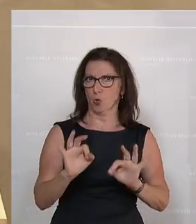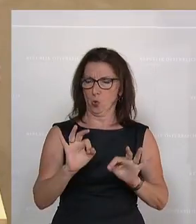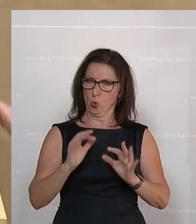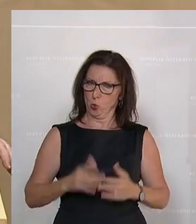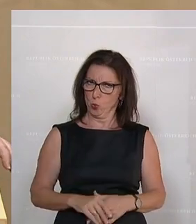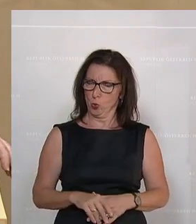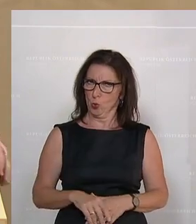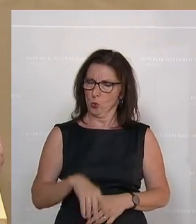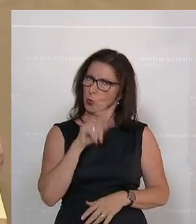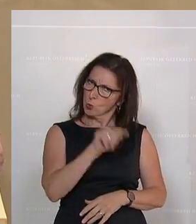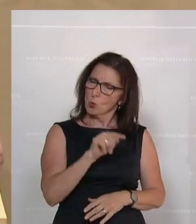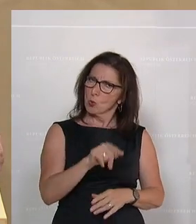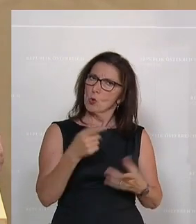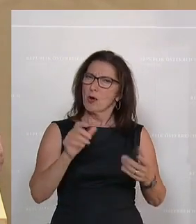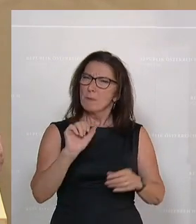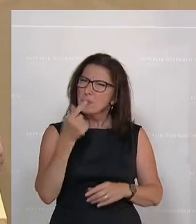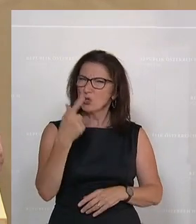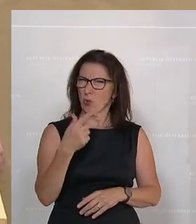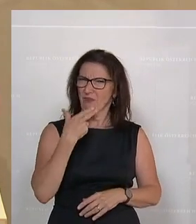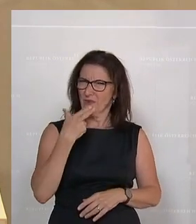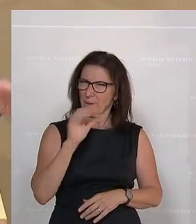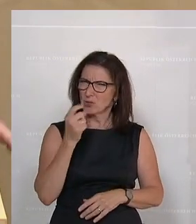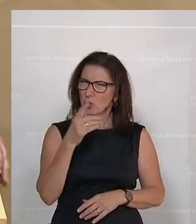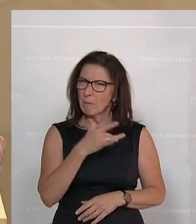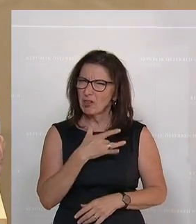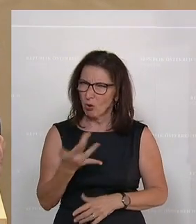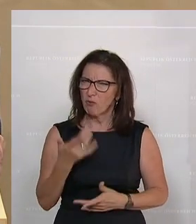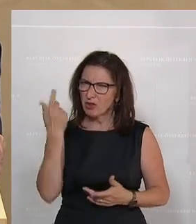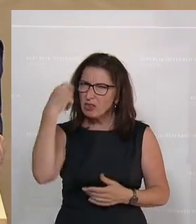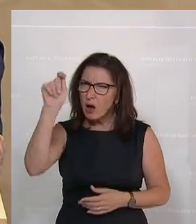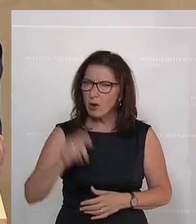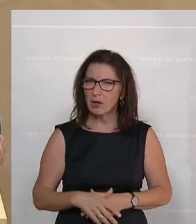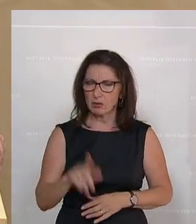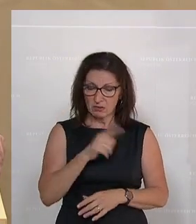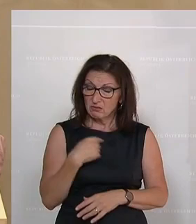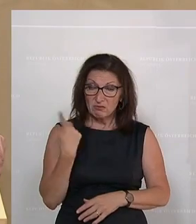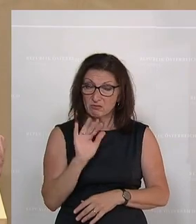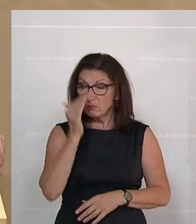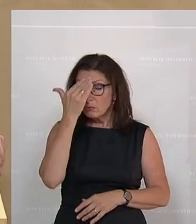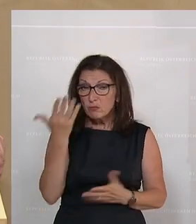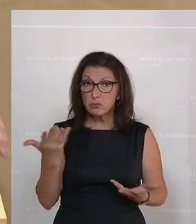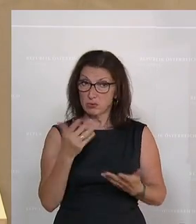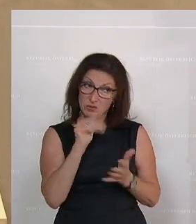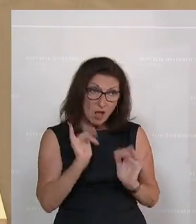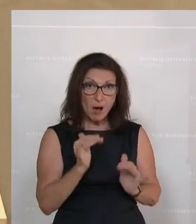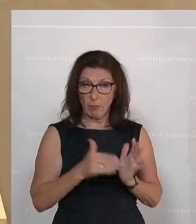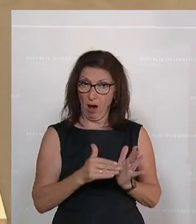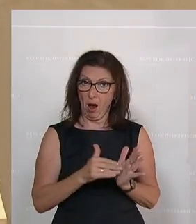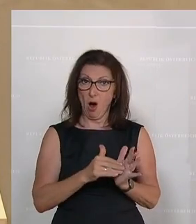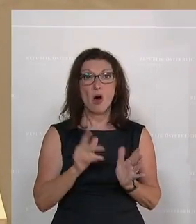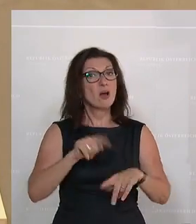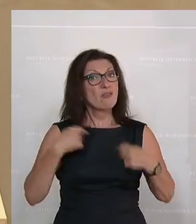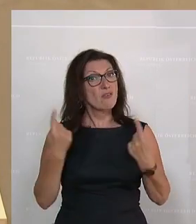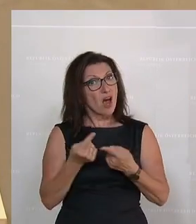genau in die gruppen die besonders stark von teuren betroffen denn wir wissen wie wichtig und notwendig das ist wir setzen auch